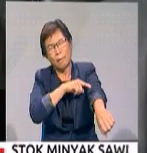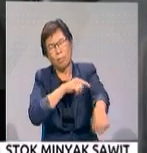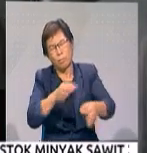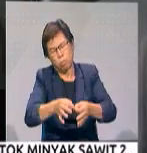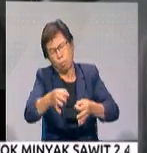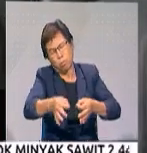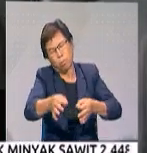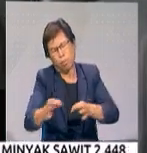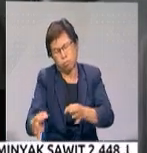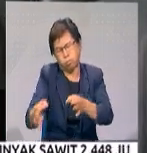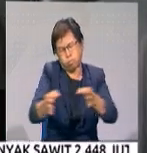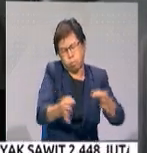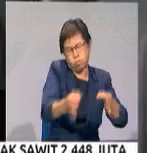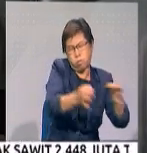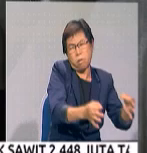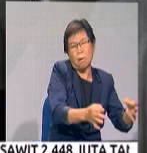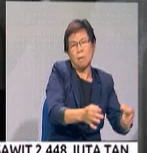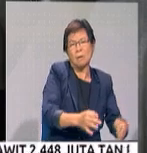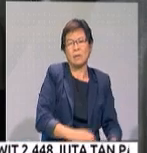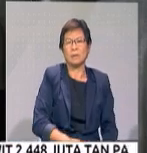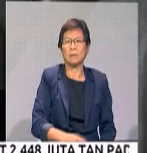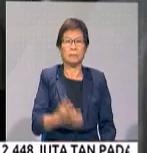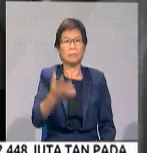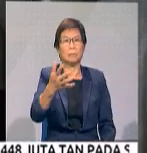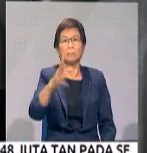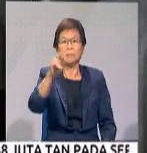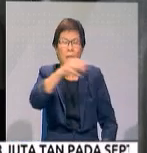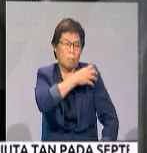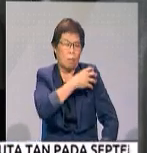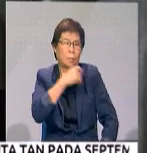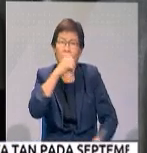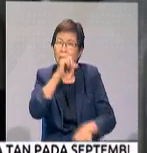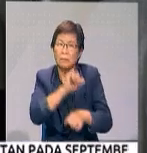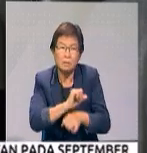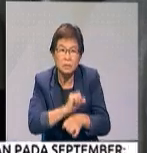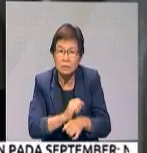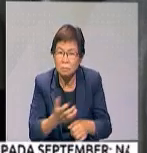kan. Nanti kita cakap orang kuasa tak ada kerja.